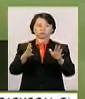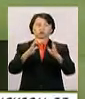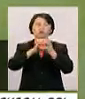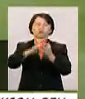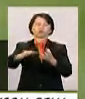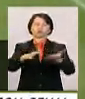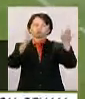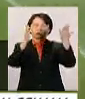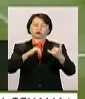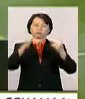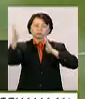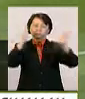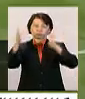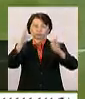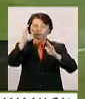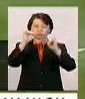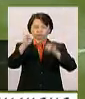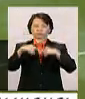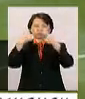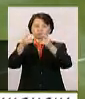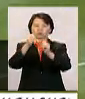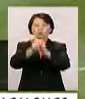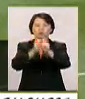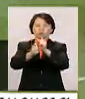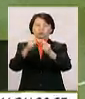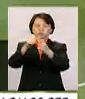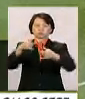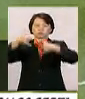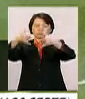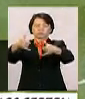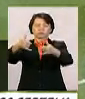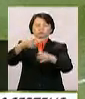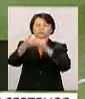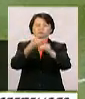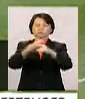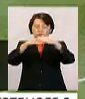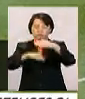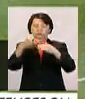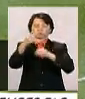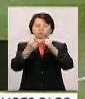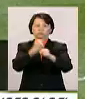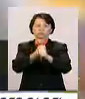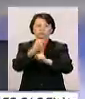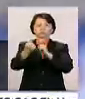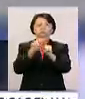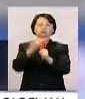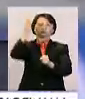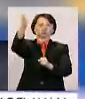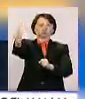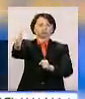memusnahkan harapan skuad negara untuk layak secara automatik ke Piala Dunia bawah 17 tahun di Peru tahun hadapan.